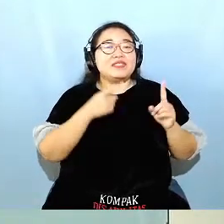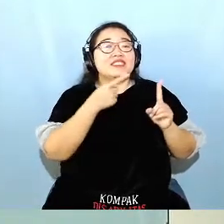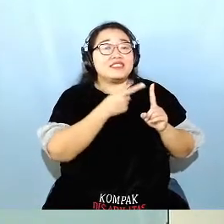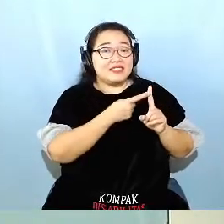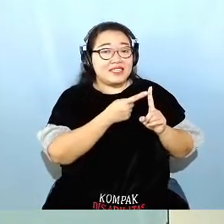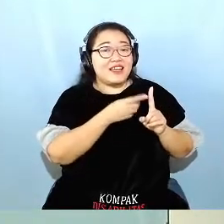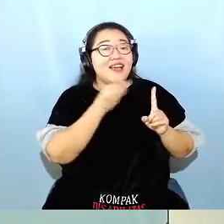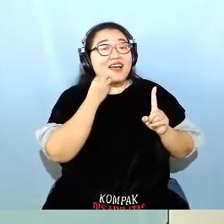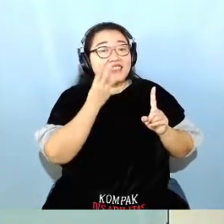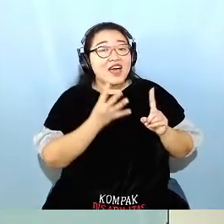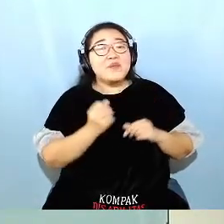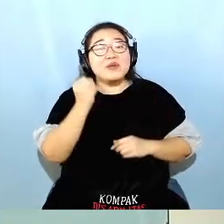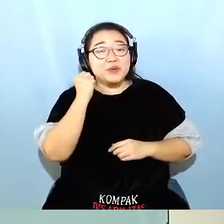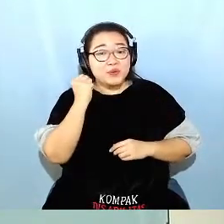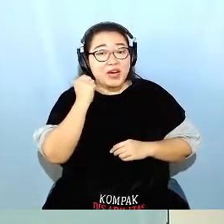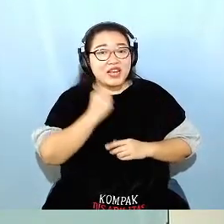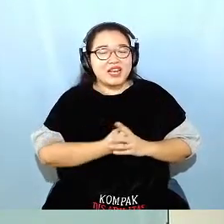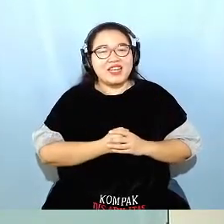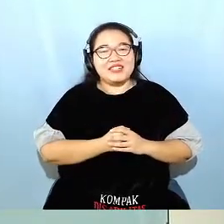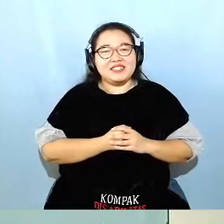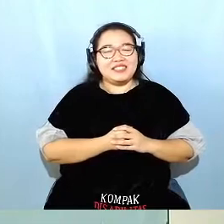temukan. Lalu yang kedua adalah